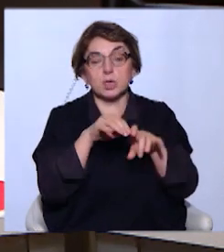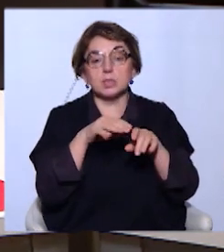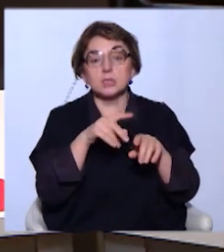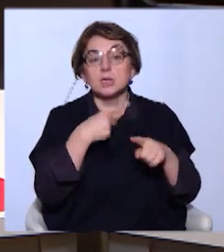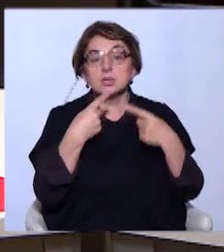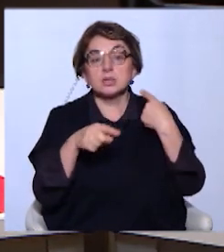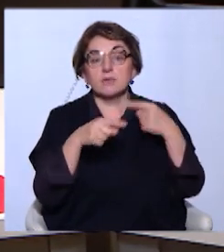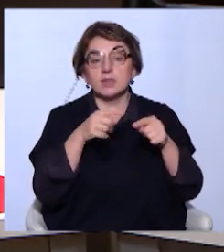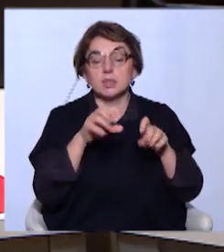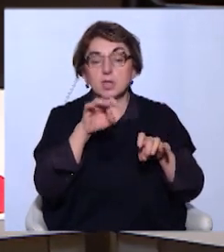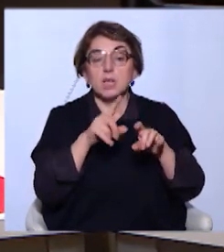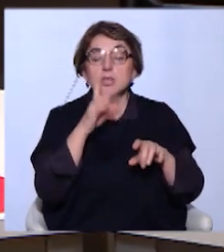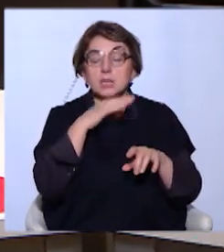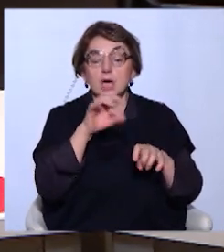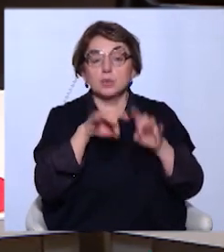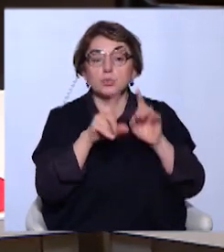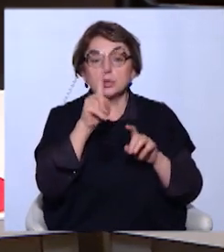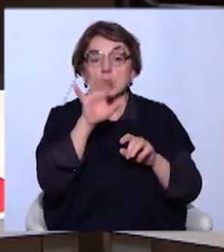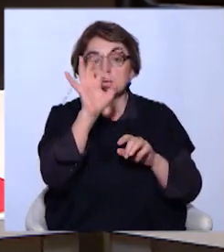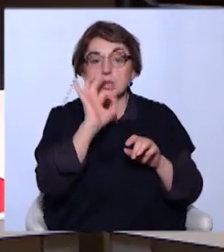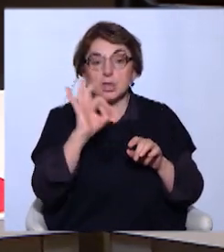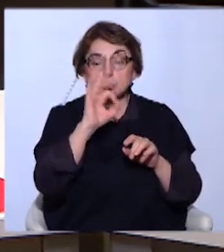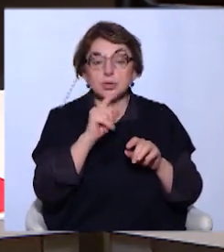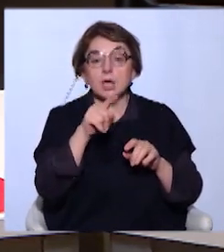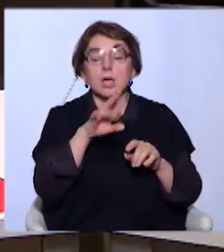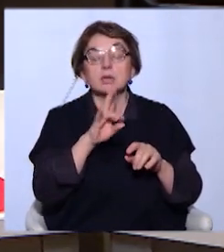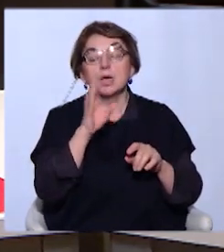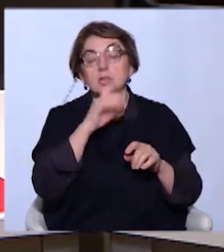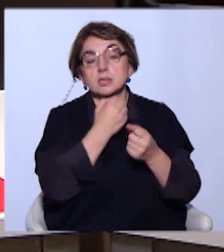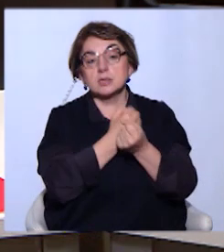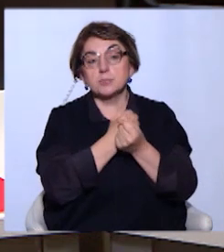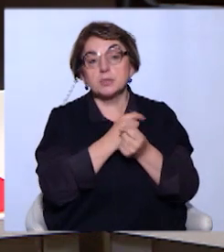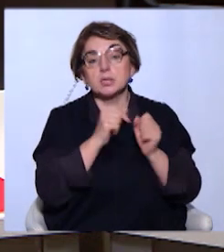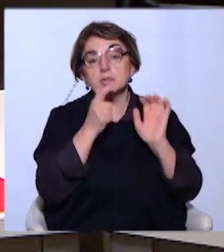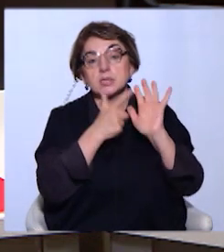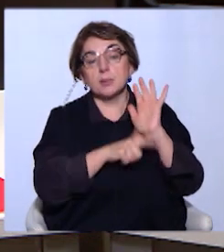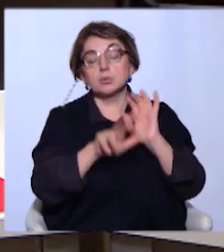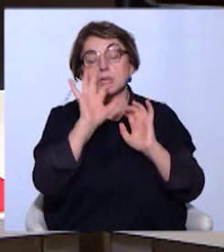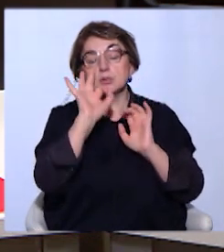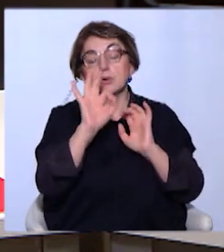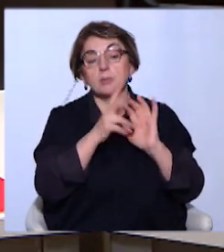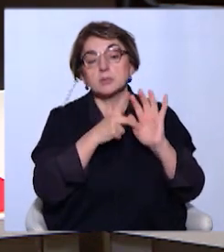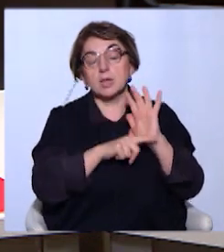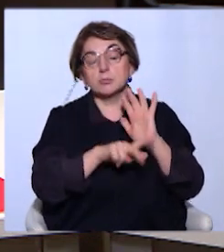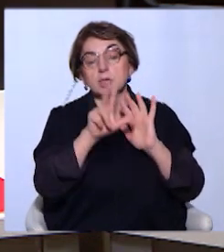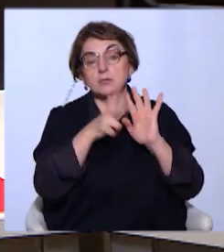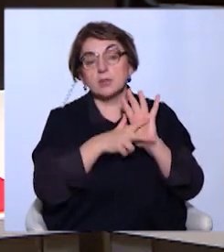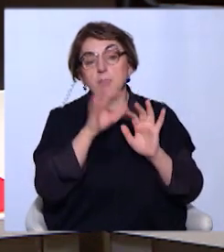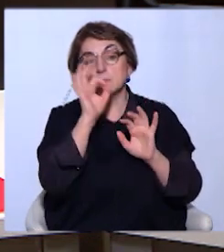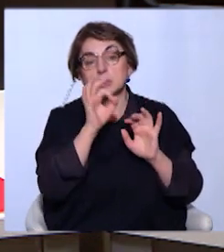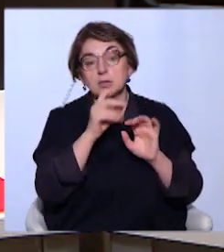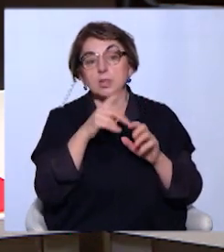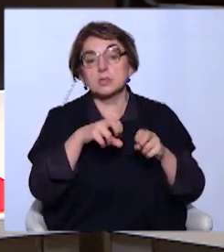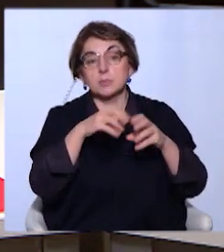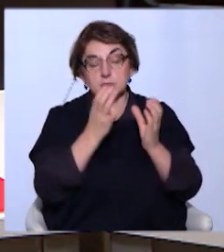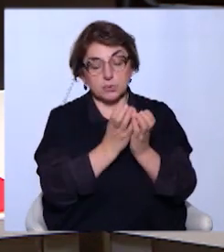და სპირტის დუღილის ტემპერატურა არის განსხვავებული. წყალი დუღს 100 გრადუსზე, ხოლო სპირტი ამ შემთხვევაში ეთანოლზე მაქ ლაპარაკი 78